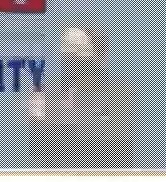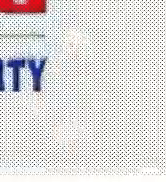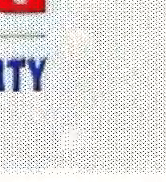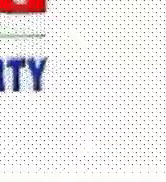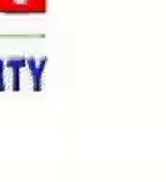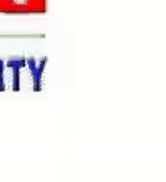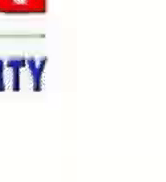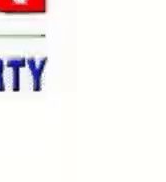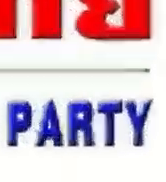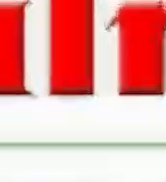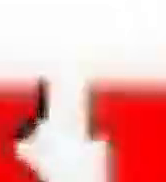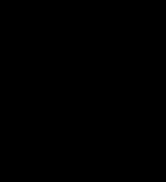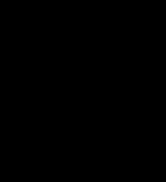ครับ